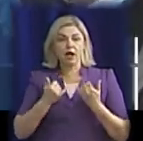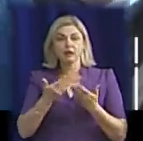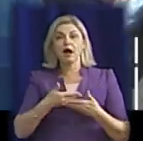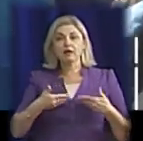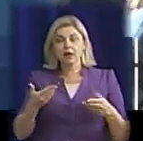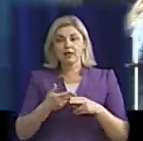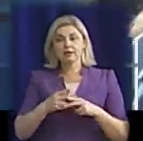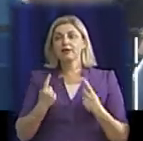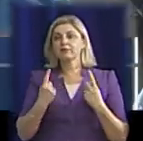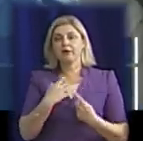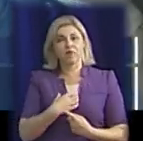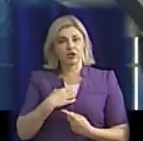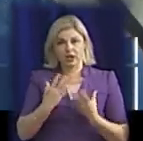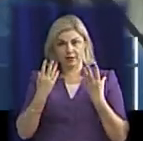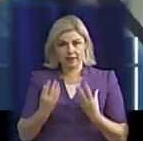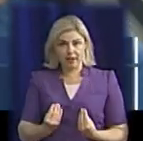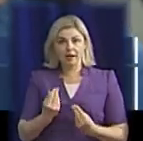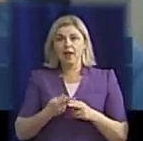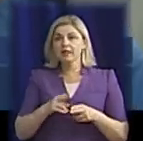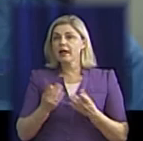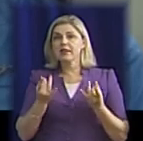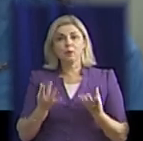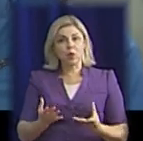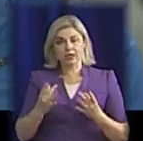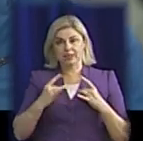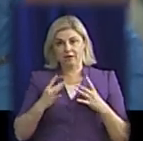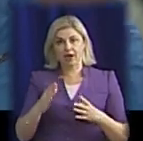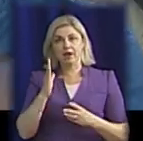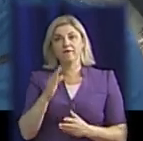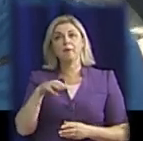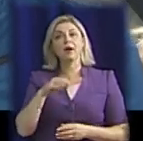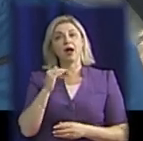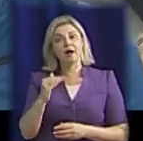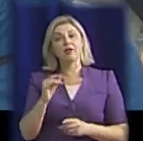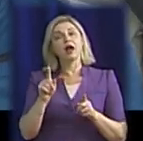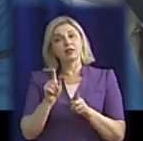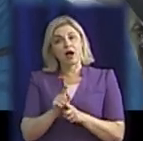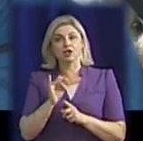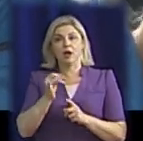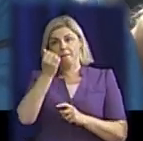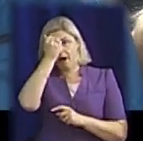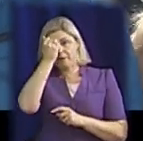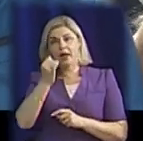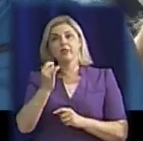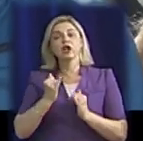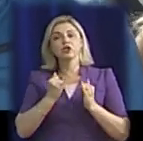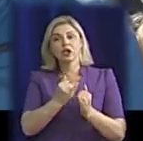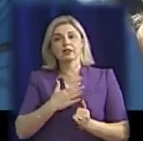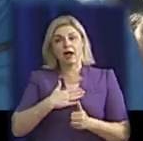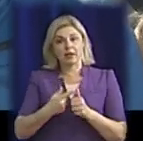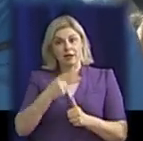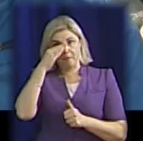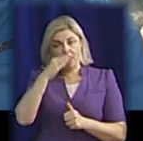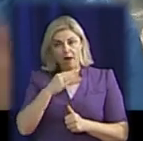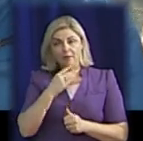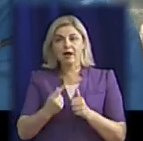тільки... Для нас це особливо знаменний день. Це не просто свято ВМФ, а й пам'ять. На честь нашого тата названий корабель Юрій Олефіренко. І ми